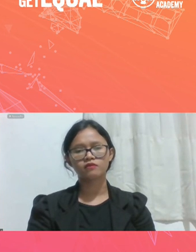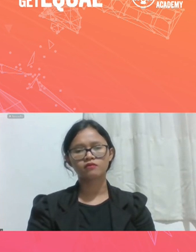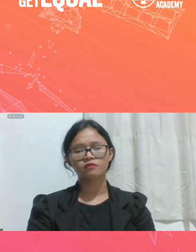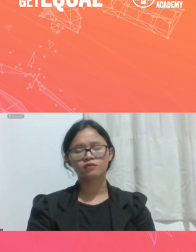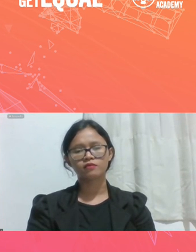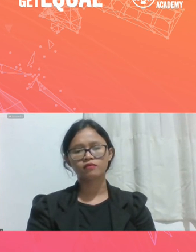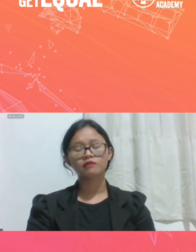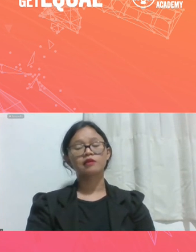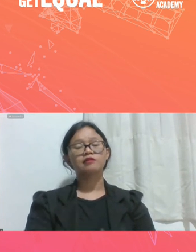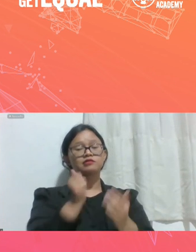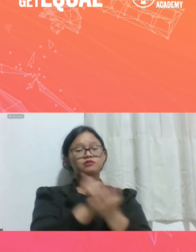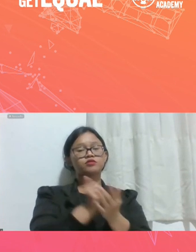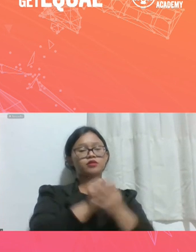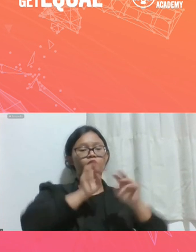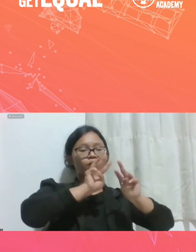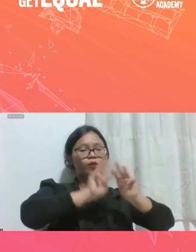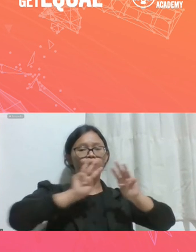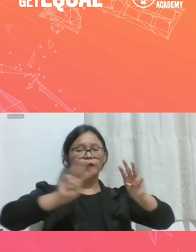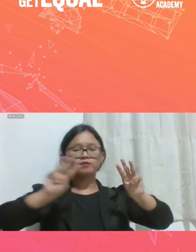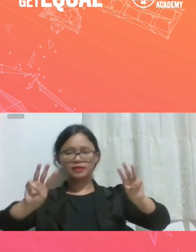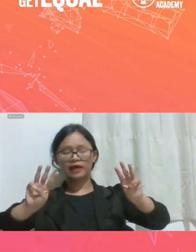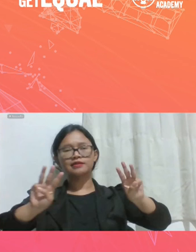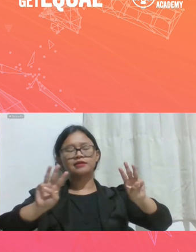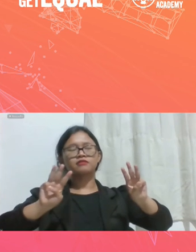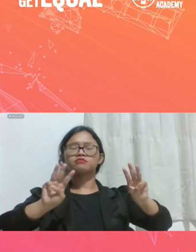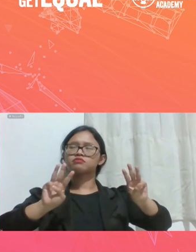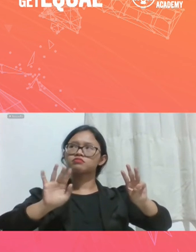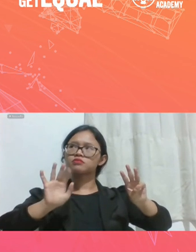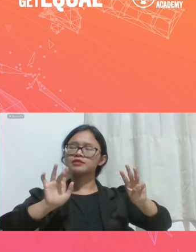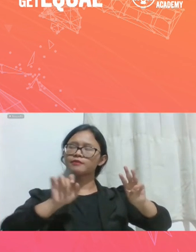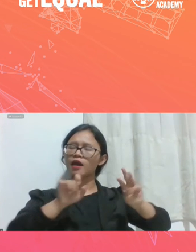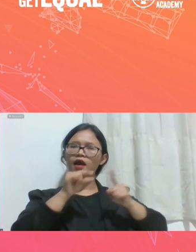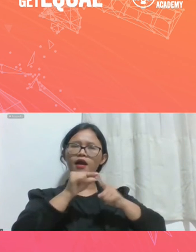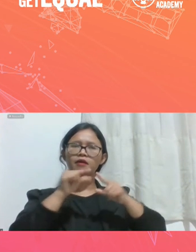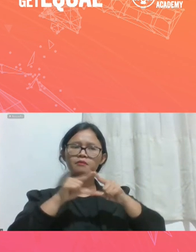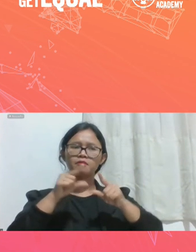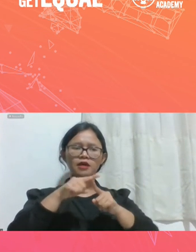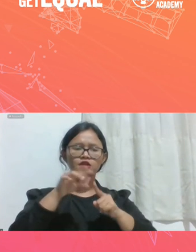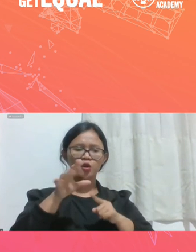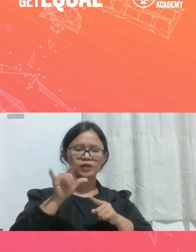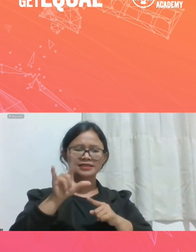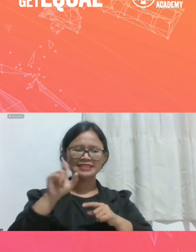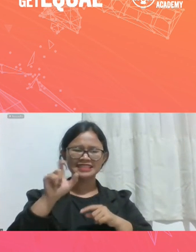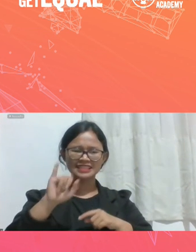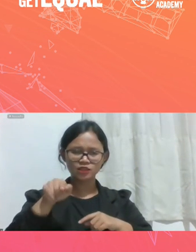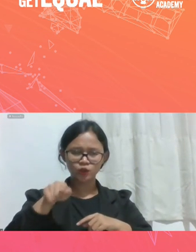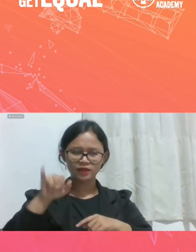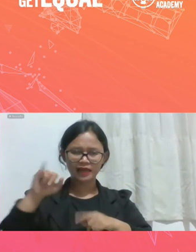di website kami, di patroli siber, Mbak ya, di patroli siber.id itu.